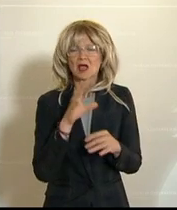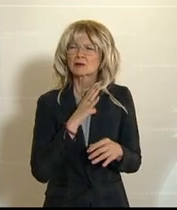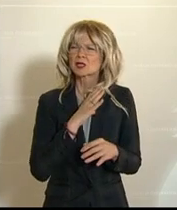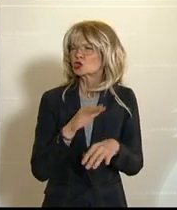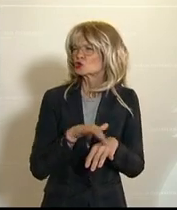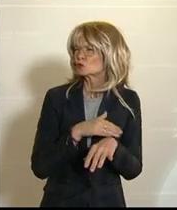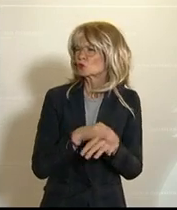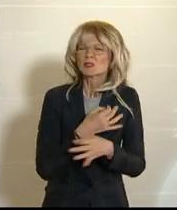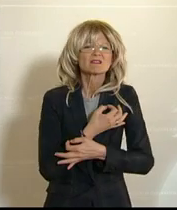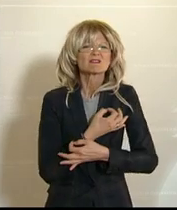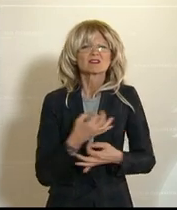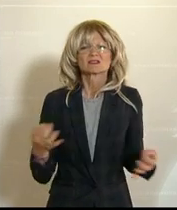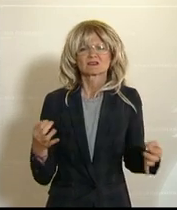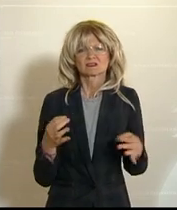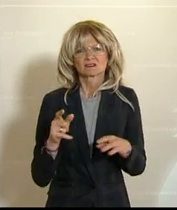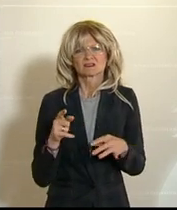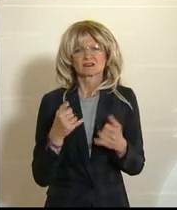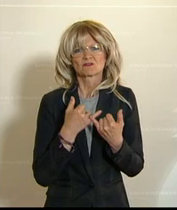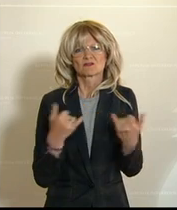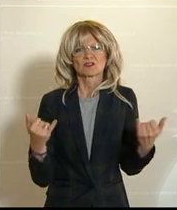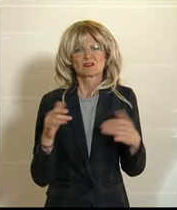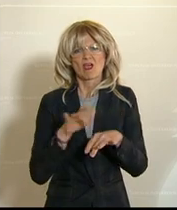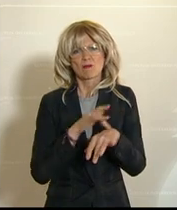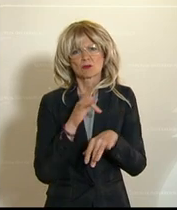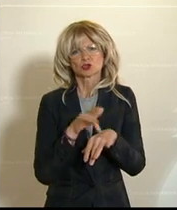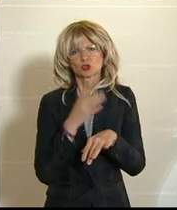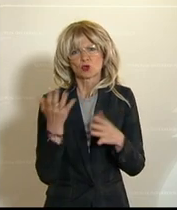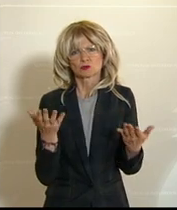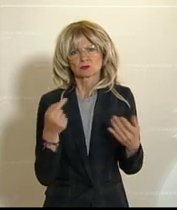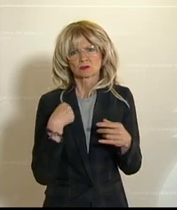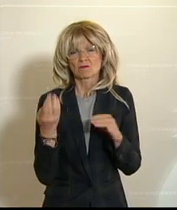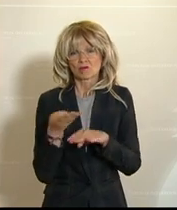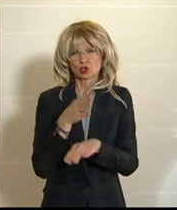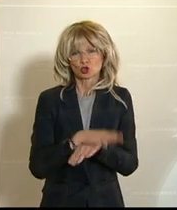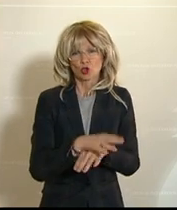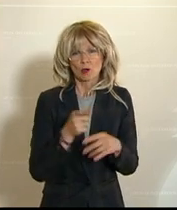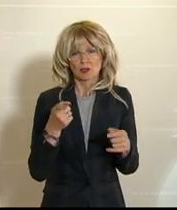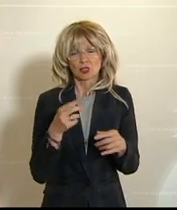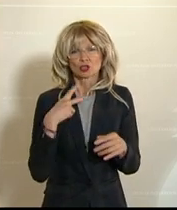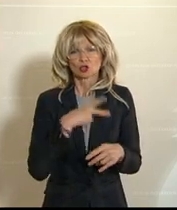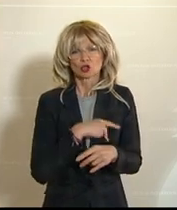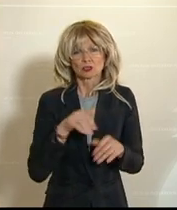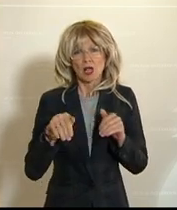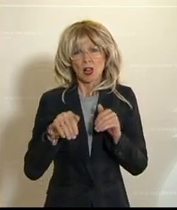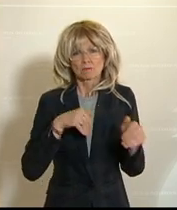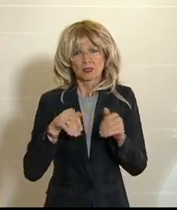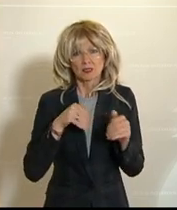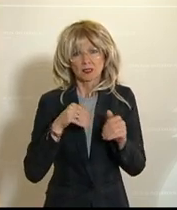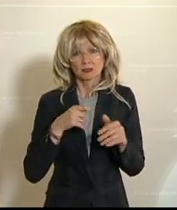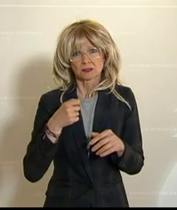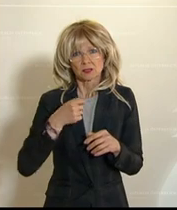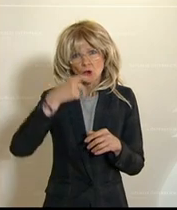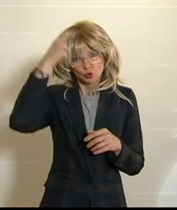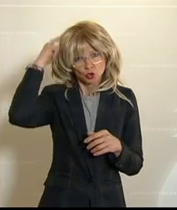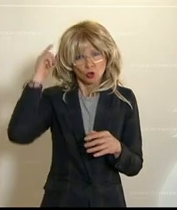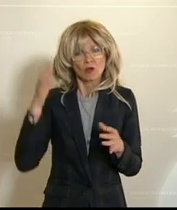ja doch einige Sozialminister erlebt, auch einen verstorbenen Sozialminister Hunsdorf, um den auch zu erwähnen, da hatte ich das Gefühl, der war mit